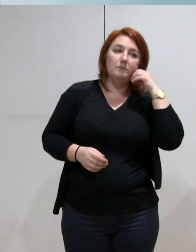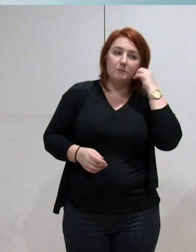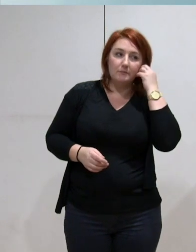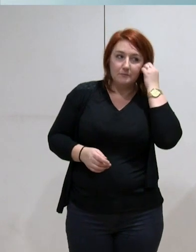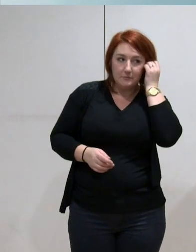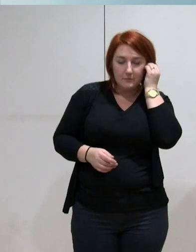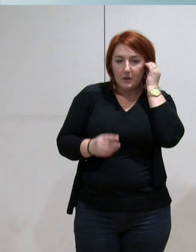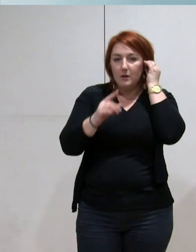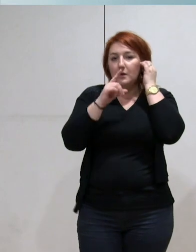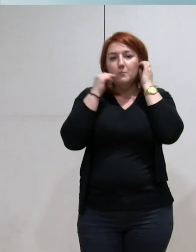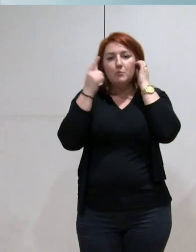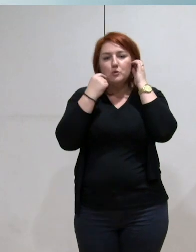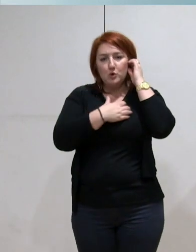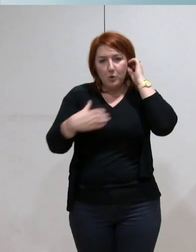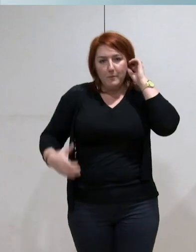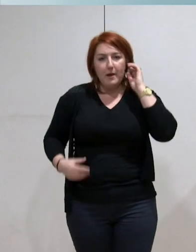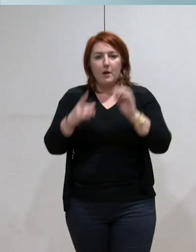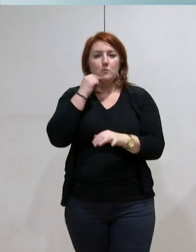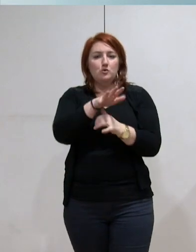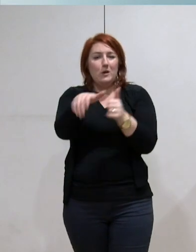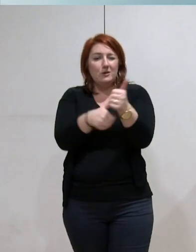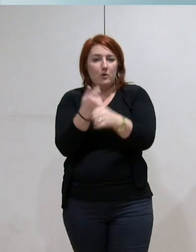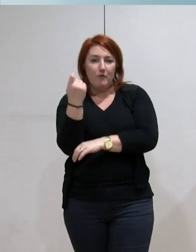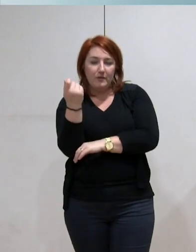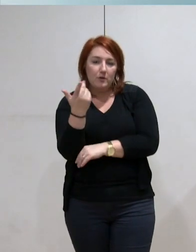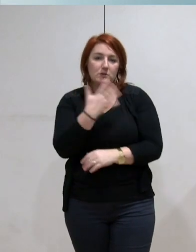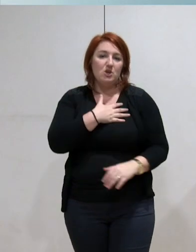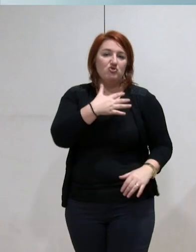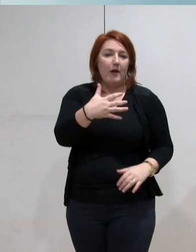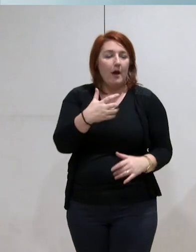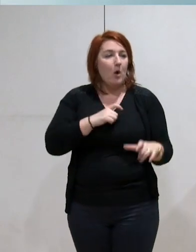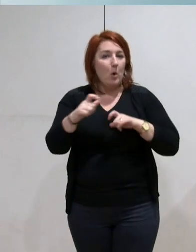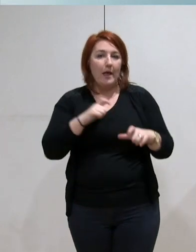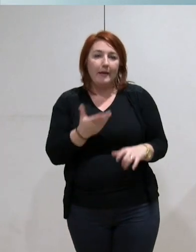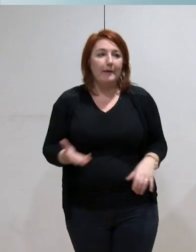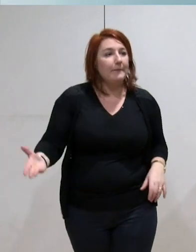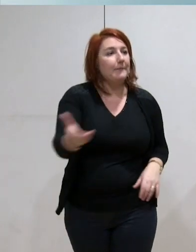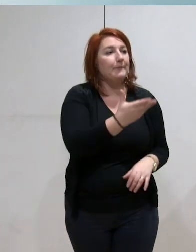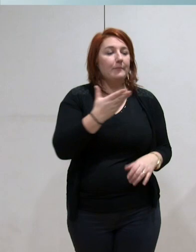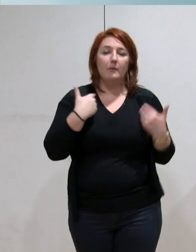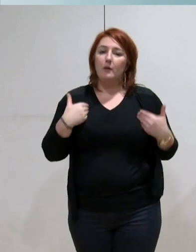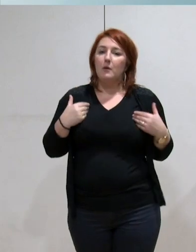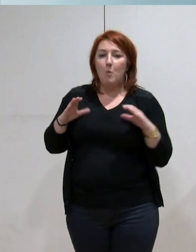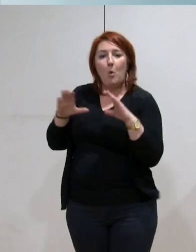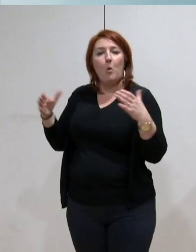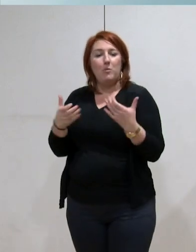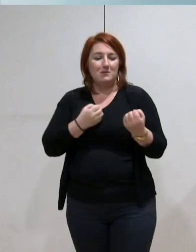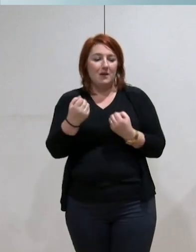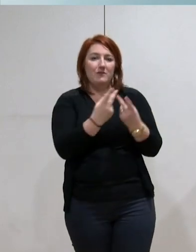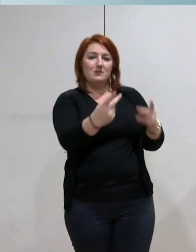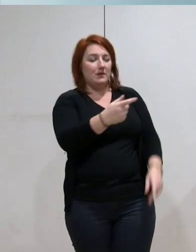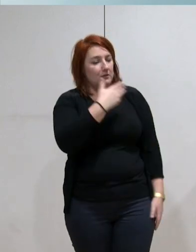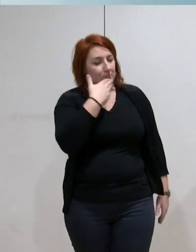finances mes chers collègues je veux tout d'abord au nom de mon groupe remercier les services de la ville et aussi